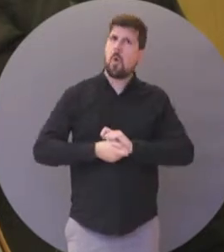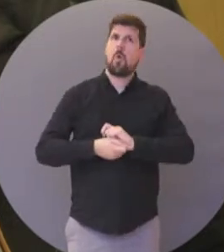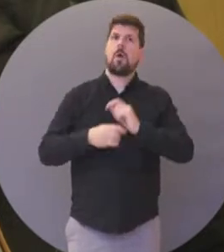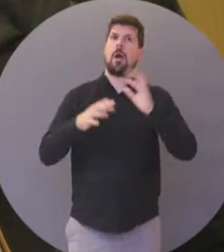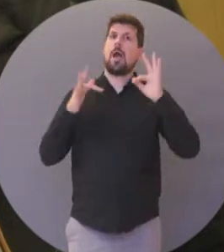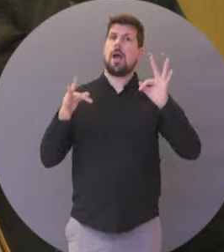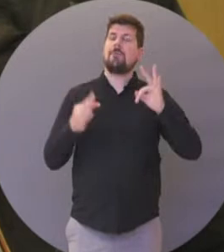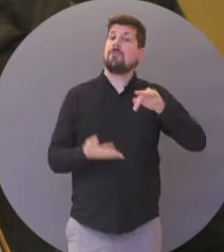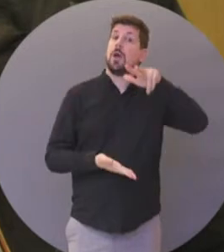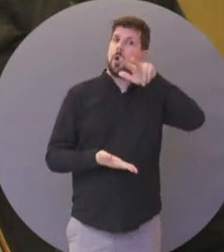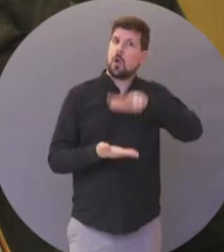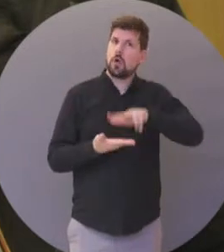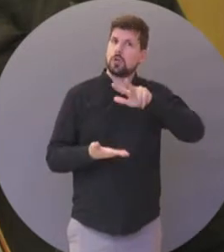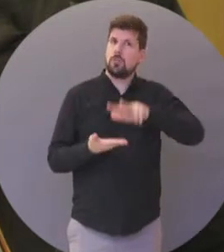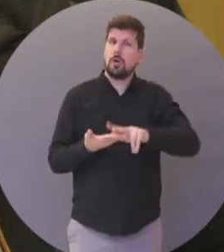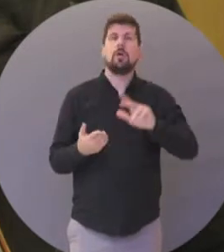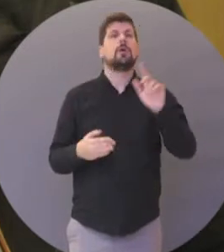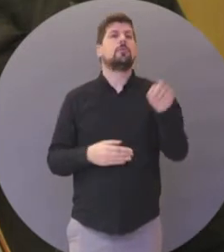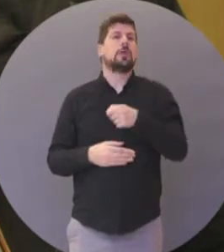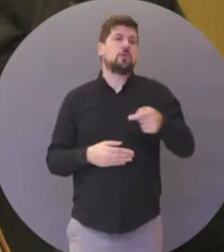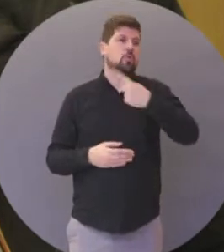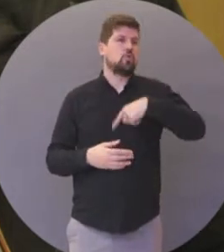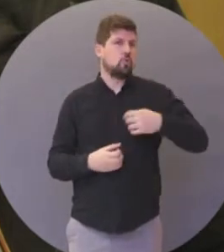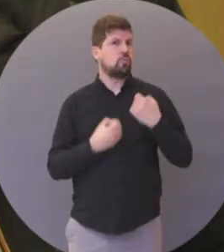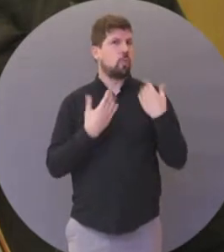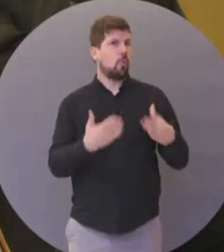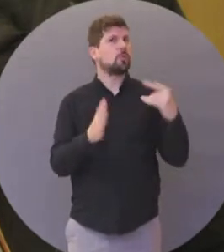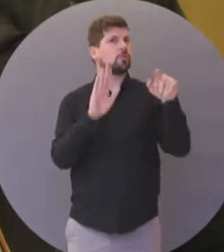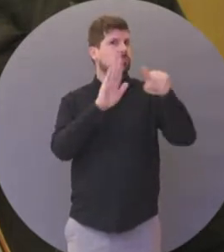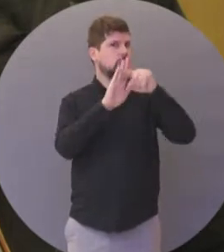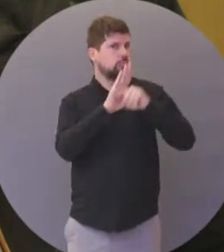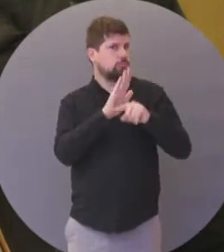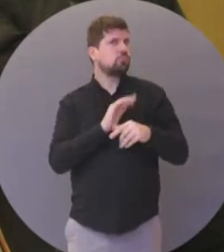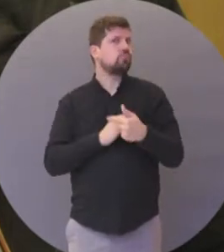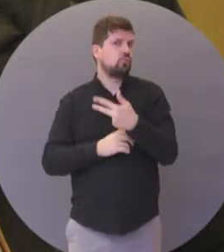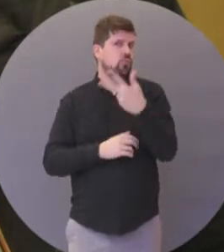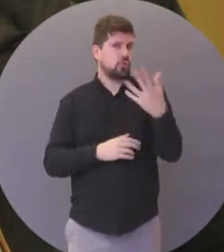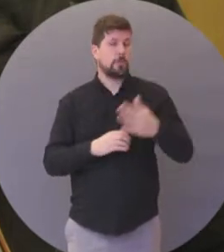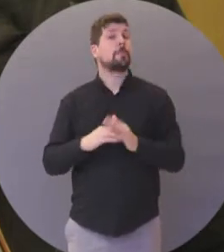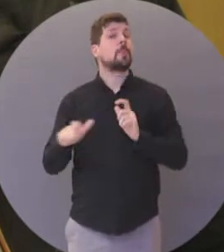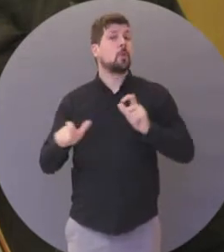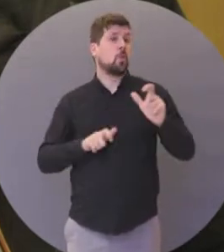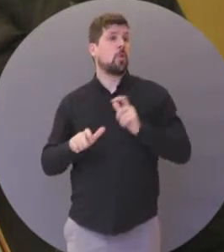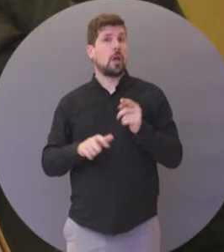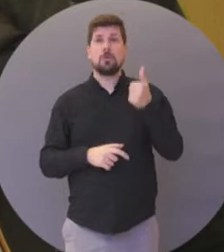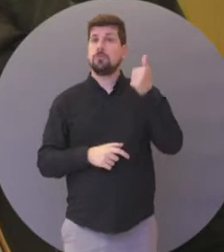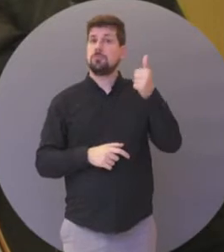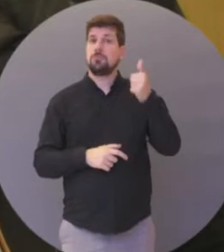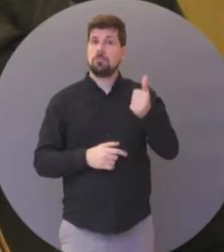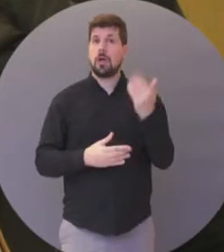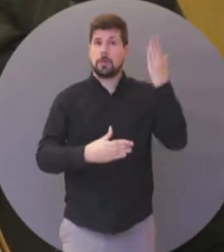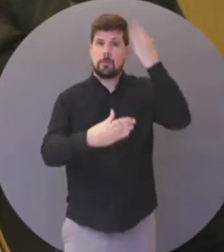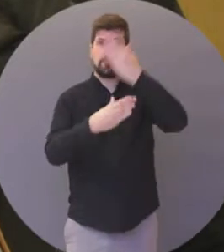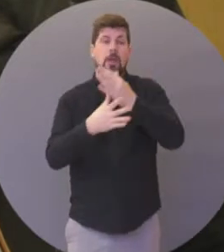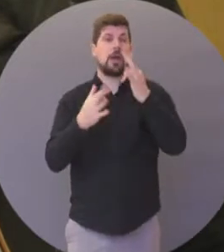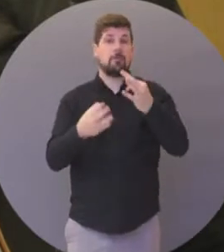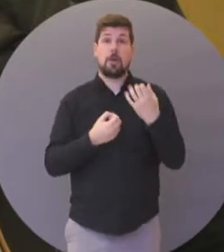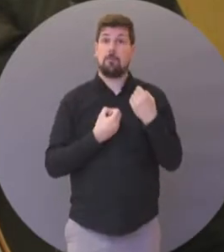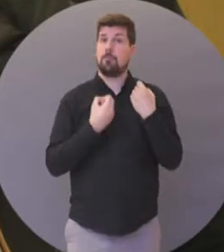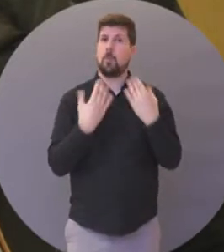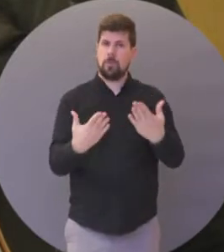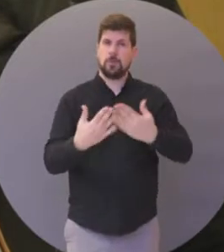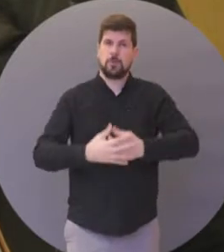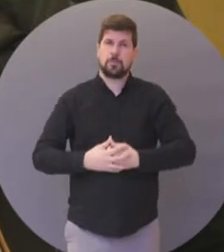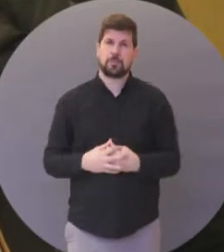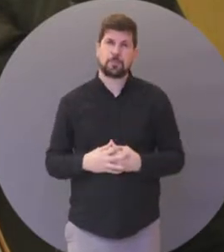logement mais nous ferons des propositions et je laisserai mon collègue Guillaume coûtait intervenir sur les propositions que nous aurons à